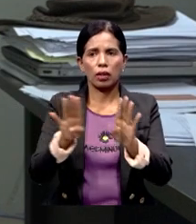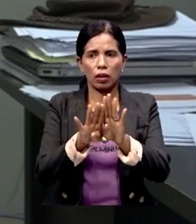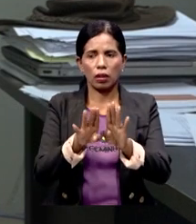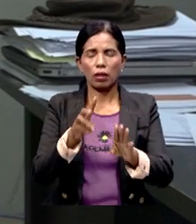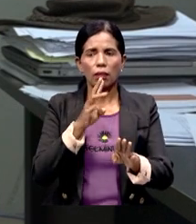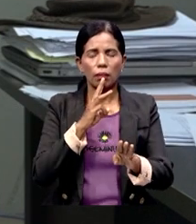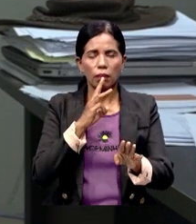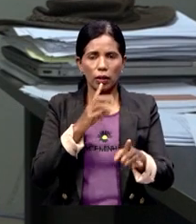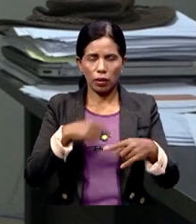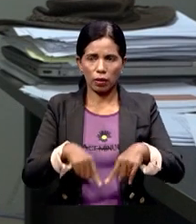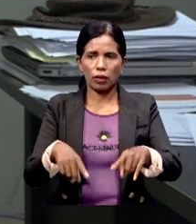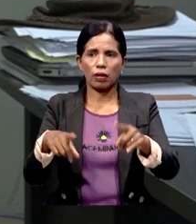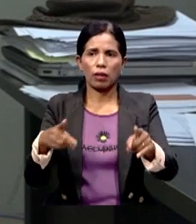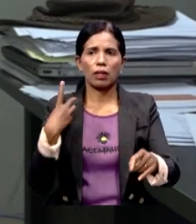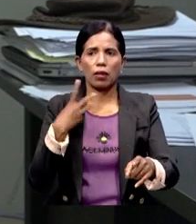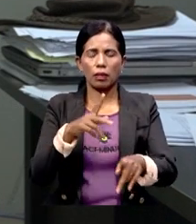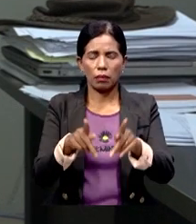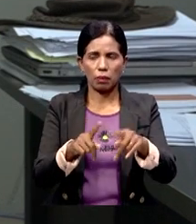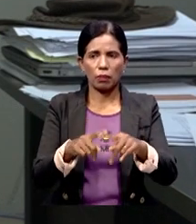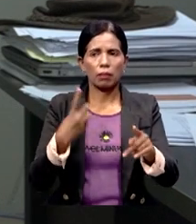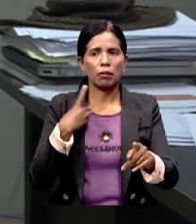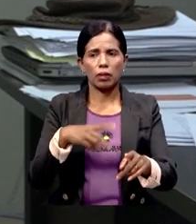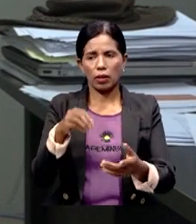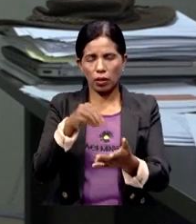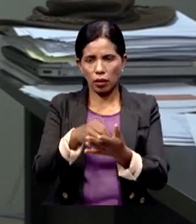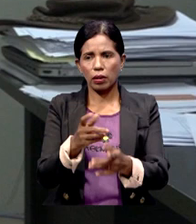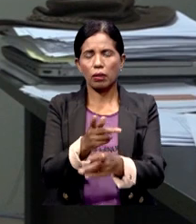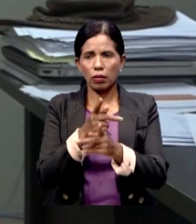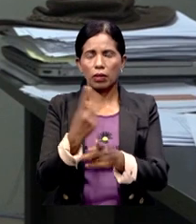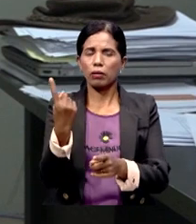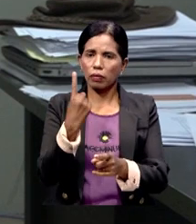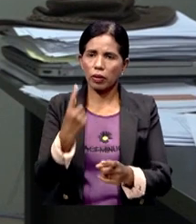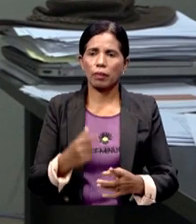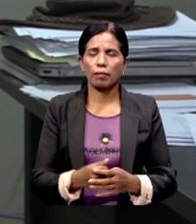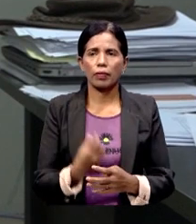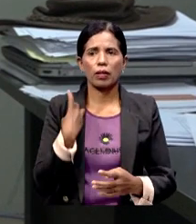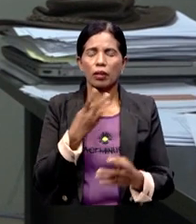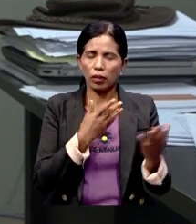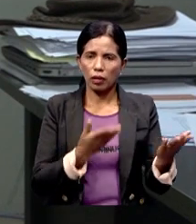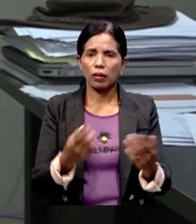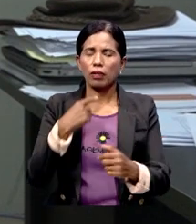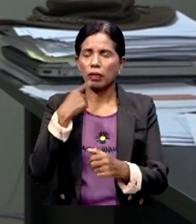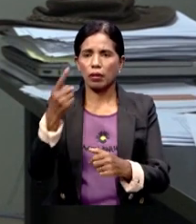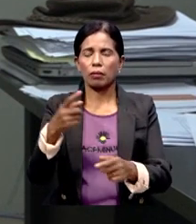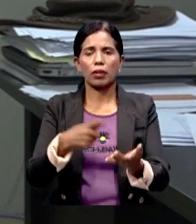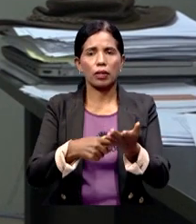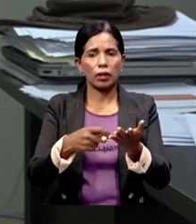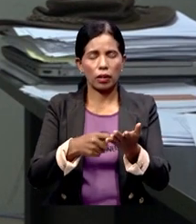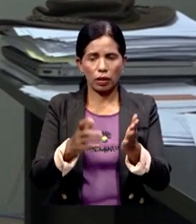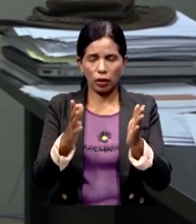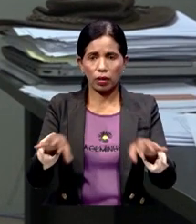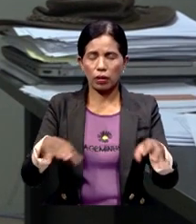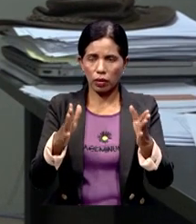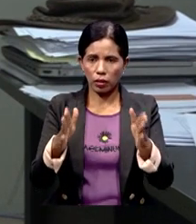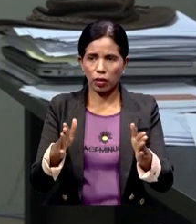moso ba ia tania be nasa me be ita sigura una ita orienta uno be tena tekniko operators kuano ane sa